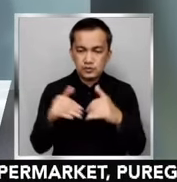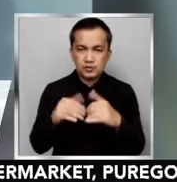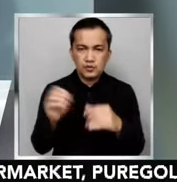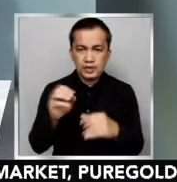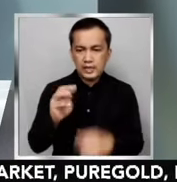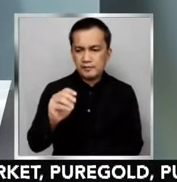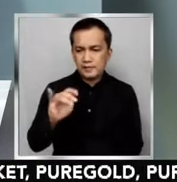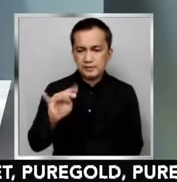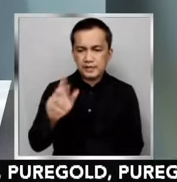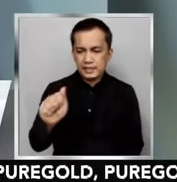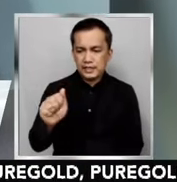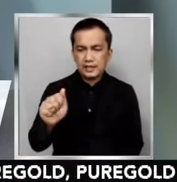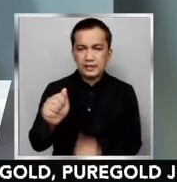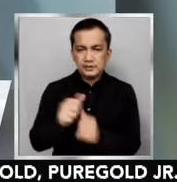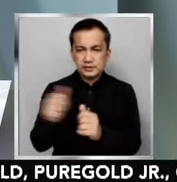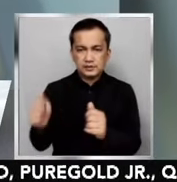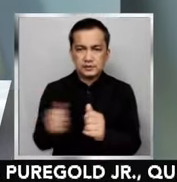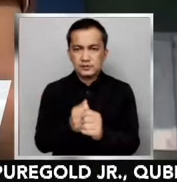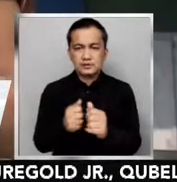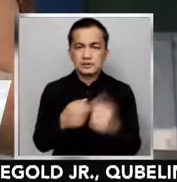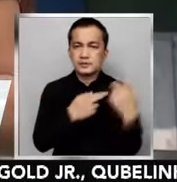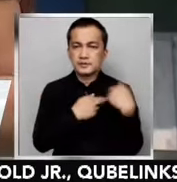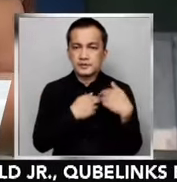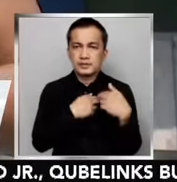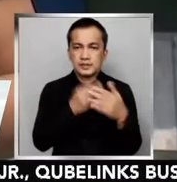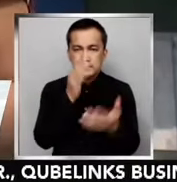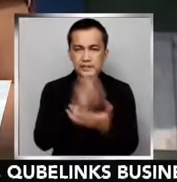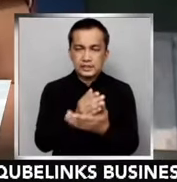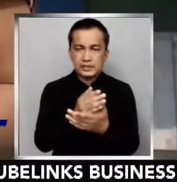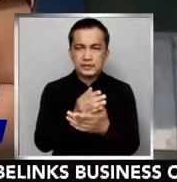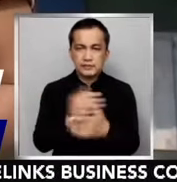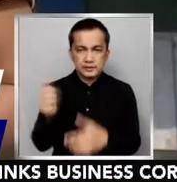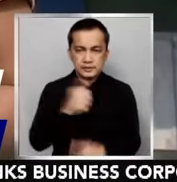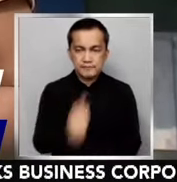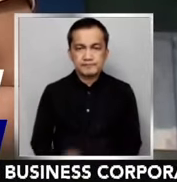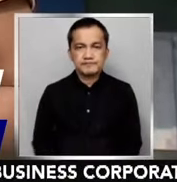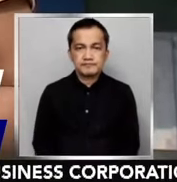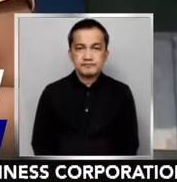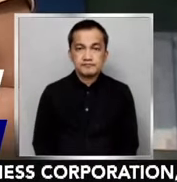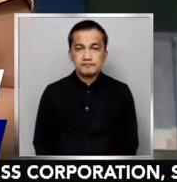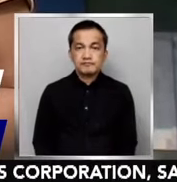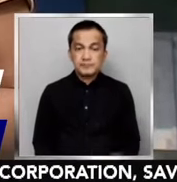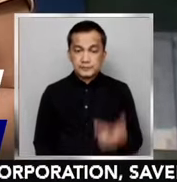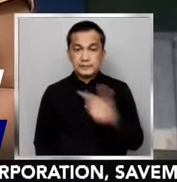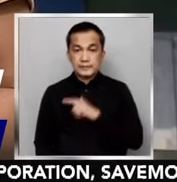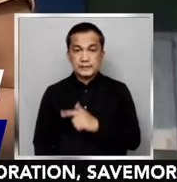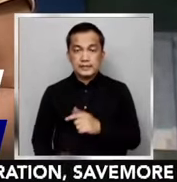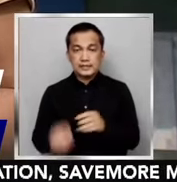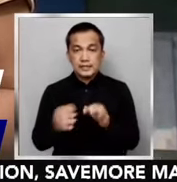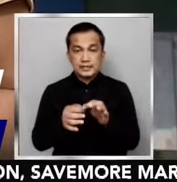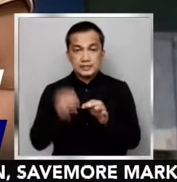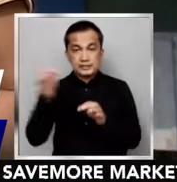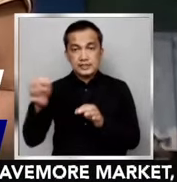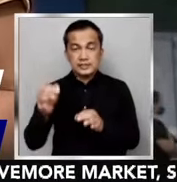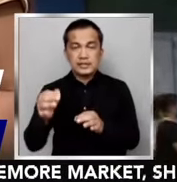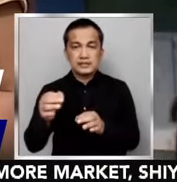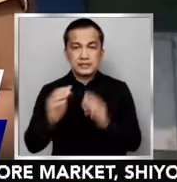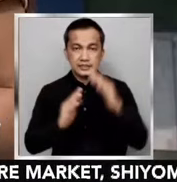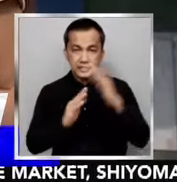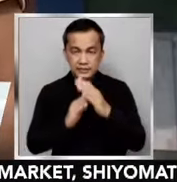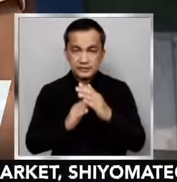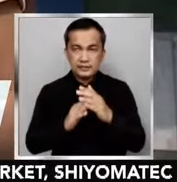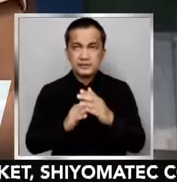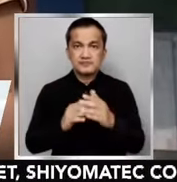na nasa likod ng tigil pasada kahit inextend ng LTFRB ang deadline at Ginawa itong December